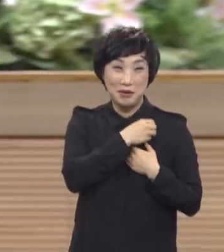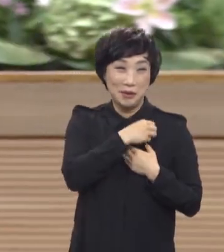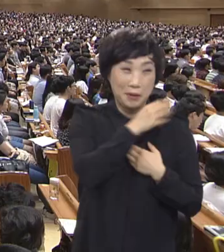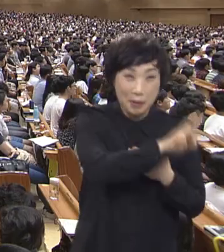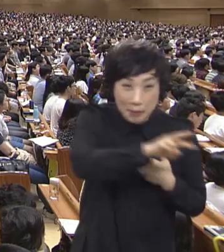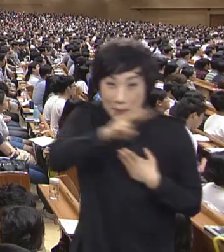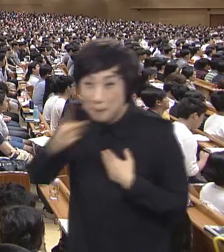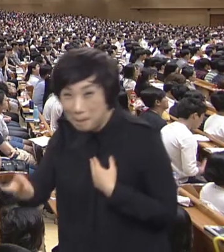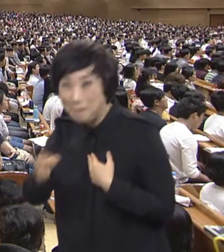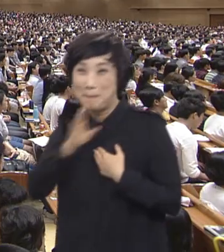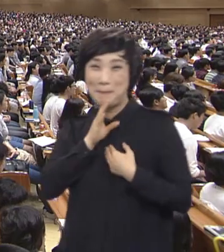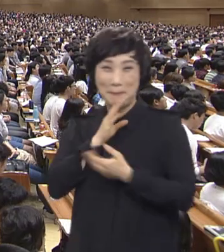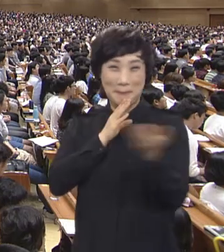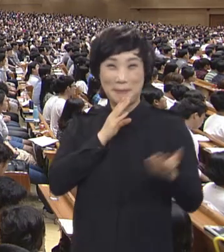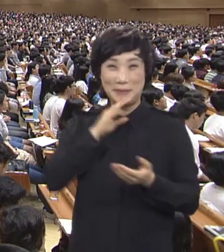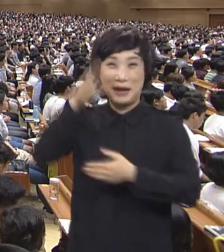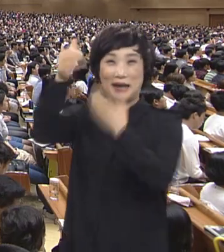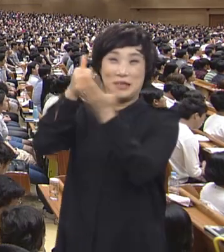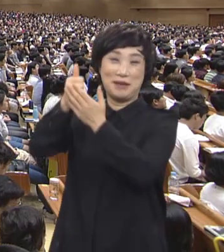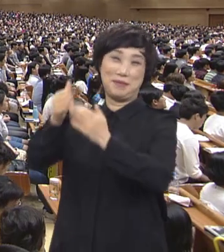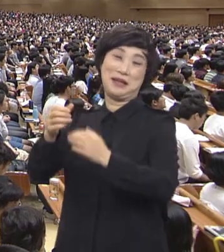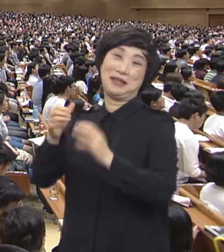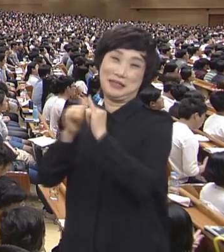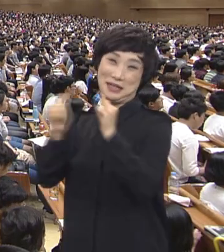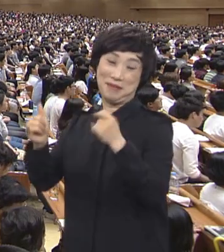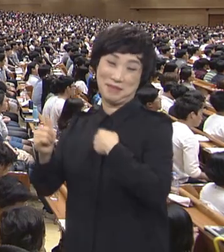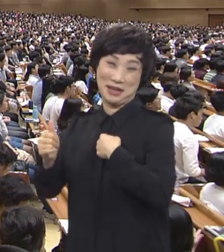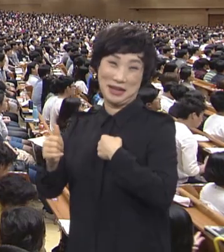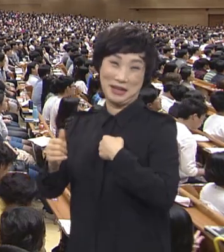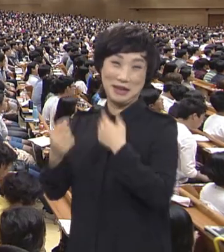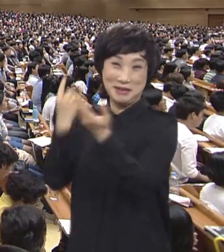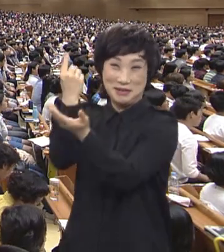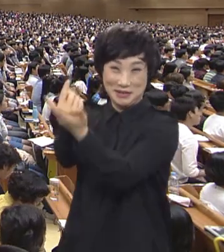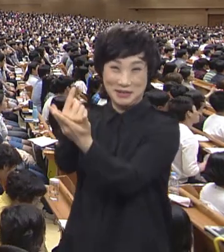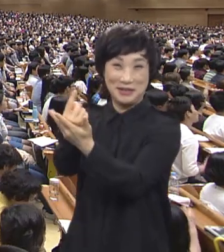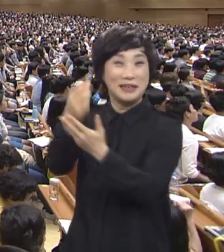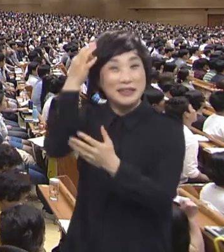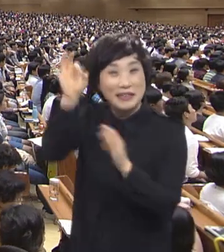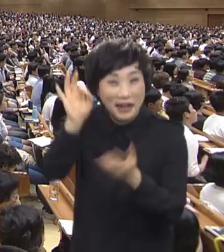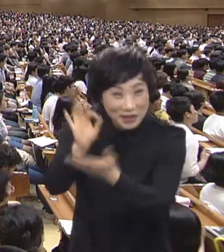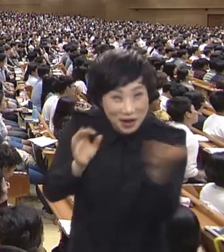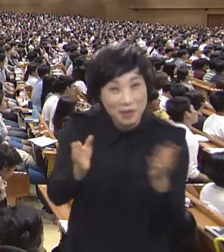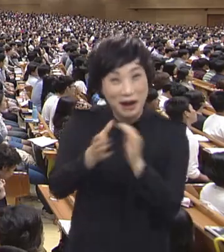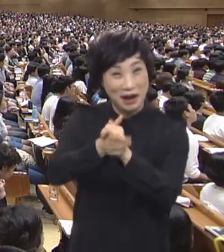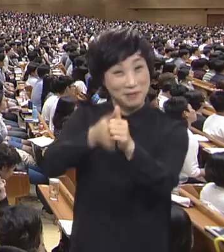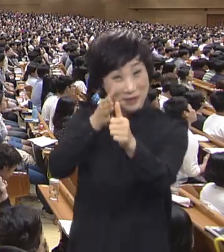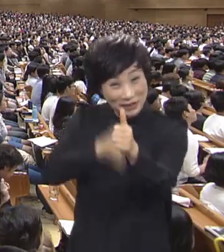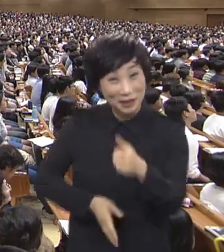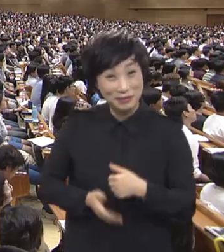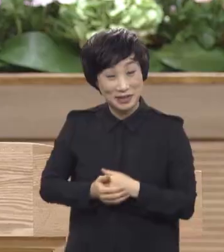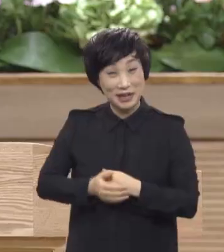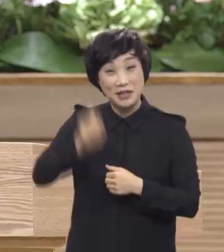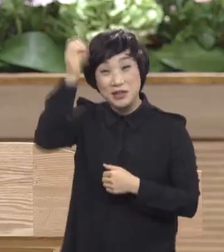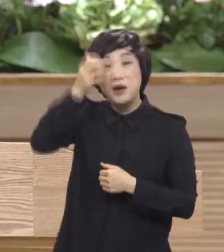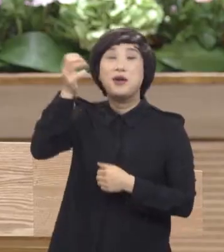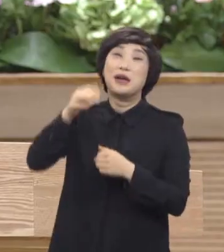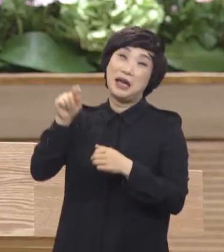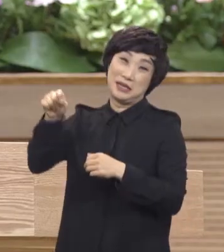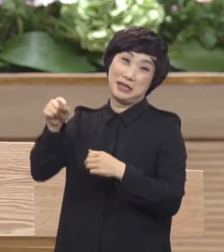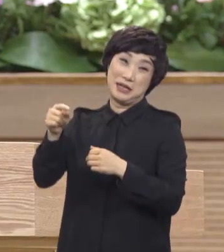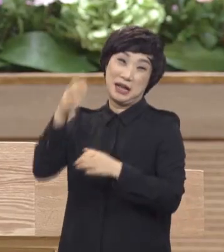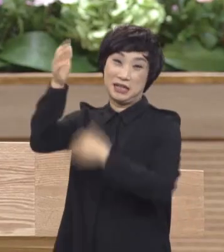말입니다 나는 하나님의 조직 쌓여있다는 사실을 인정하시면 아멘합시다 영적인 조직의